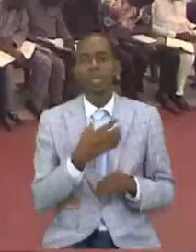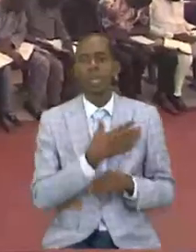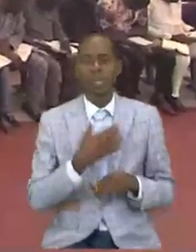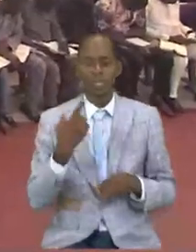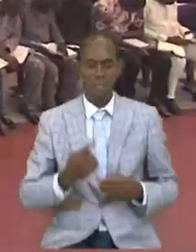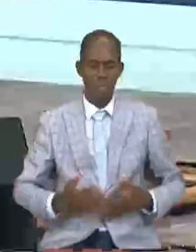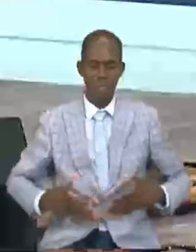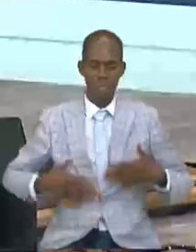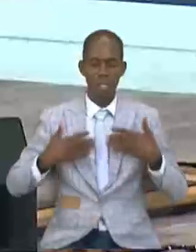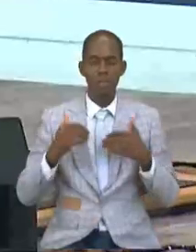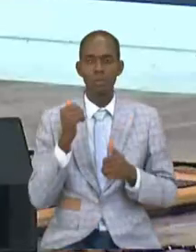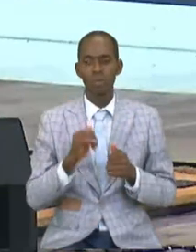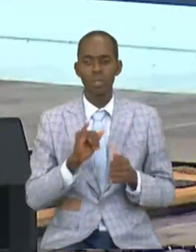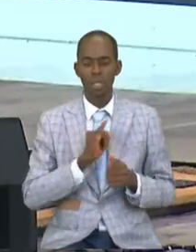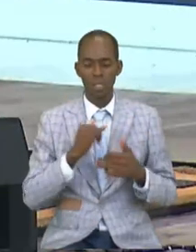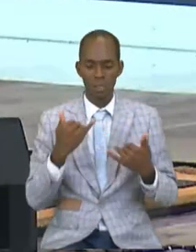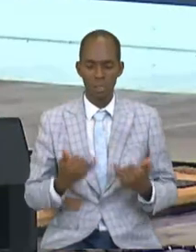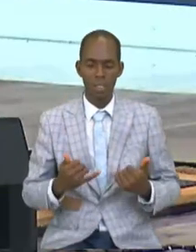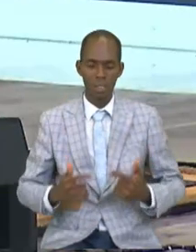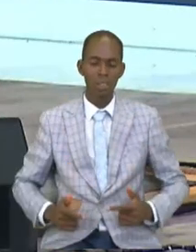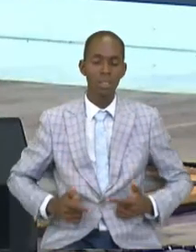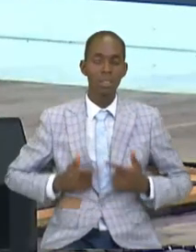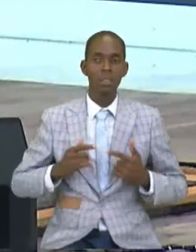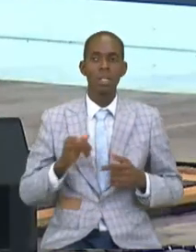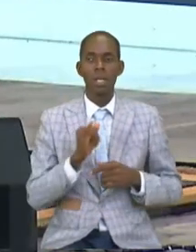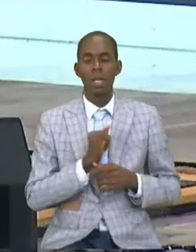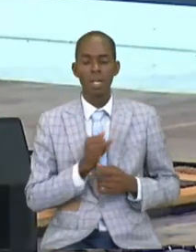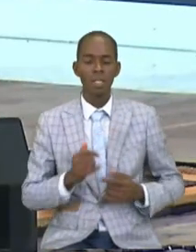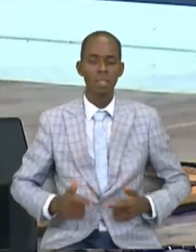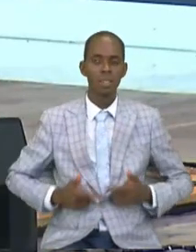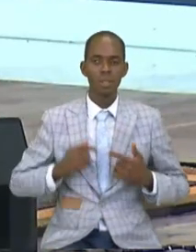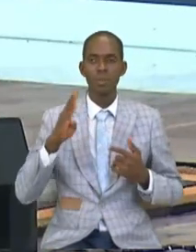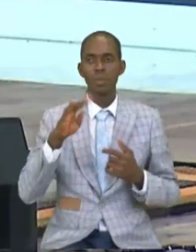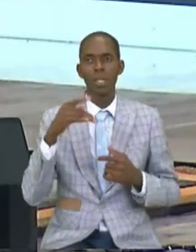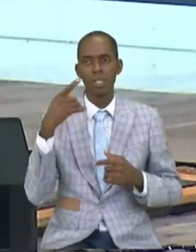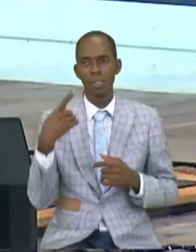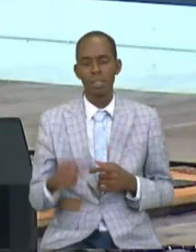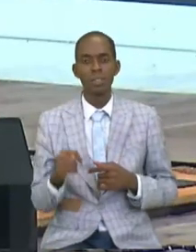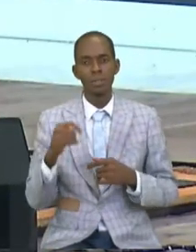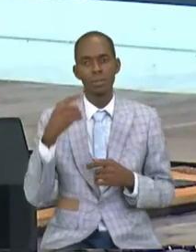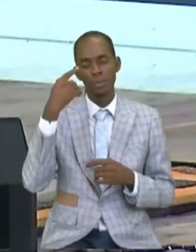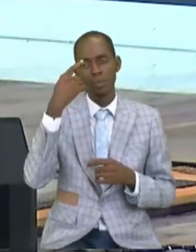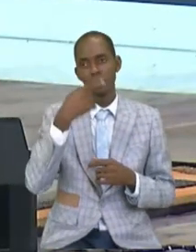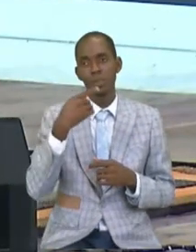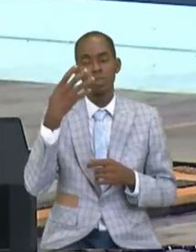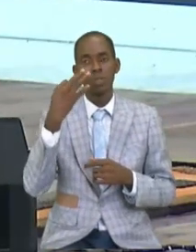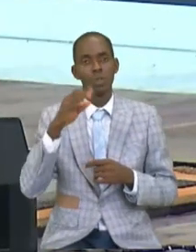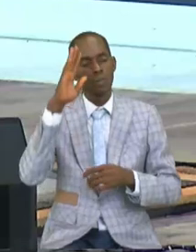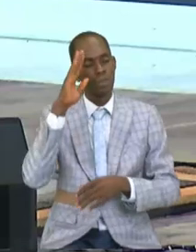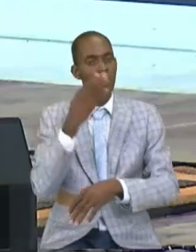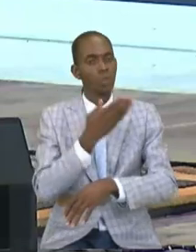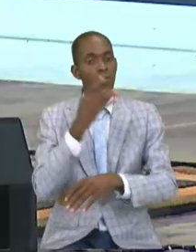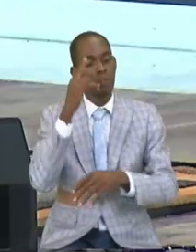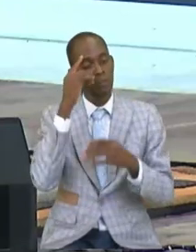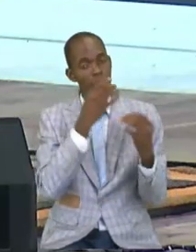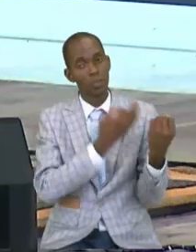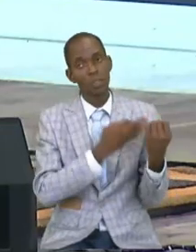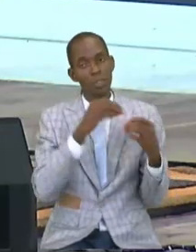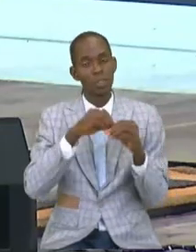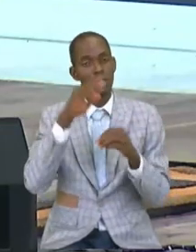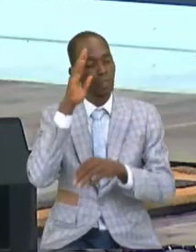maintenant dans la chair, je vis dans la foi au Fils de Dieu qui m'a aimé et